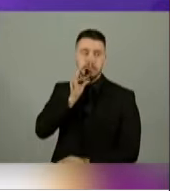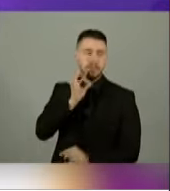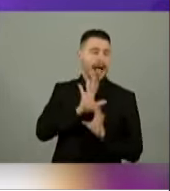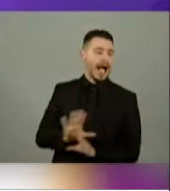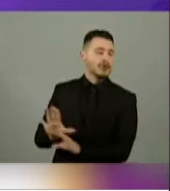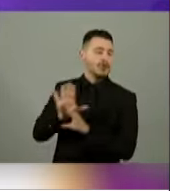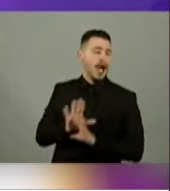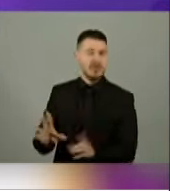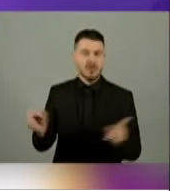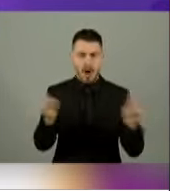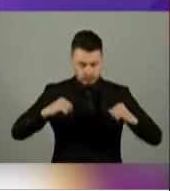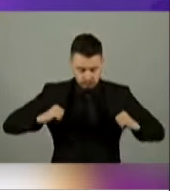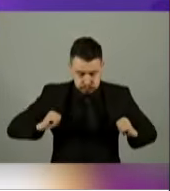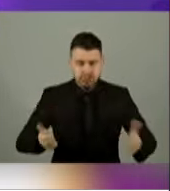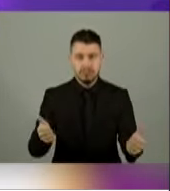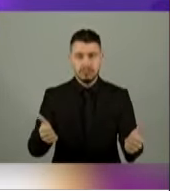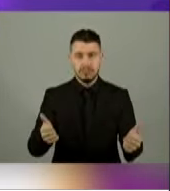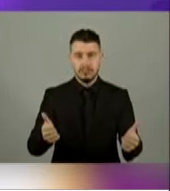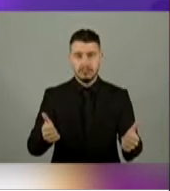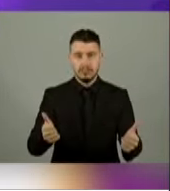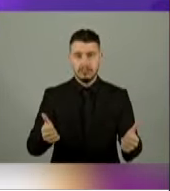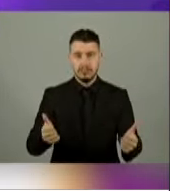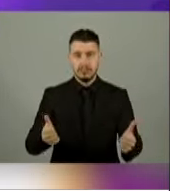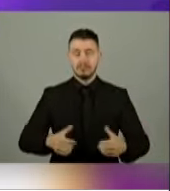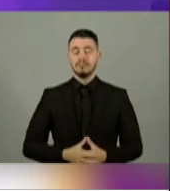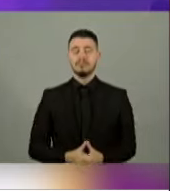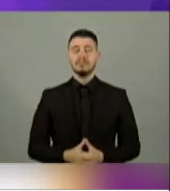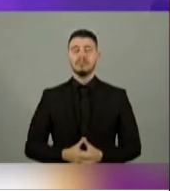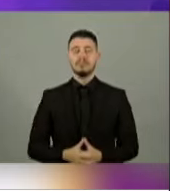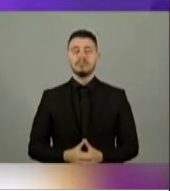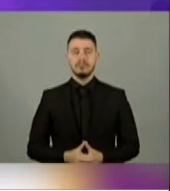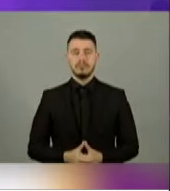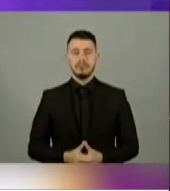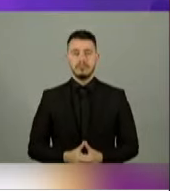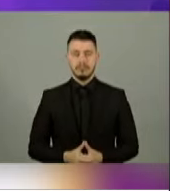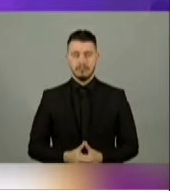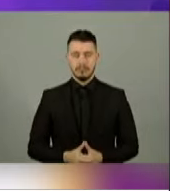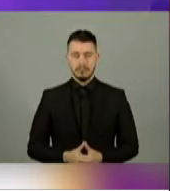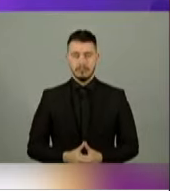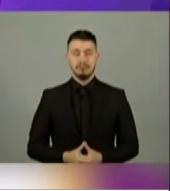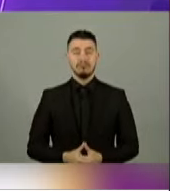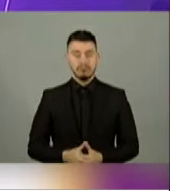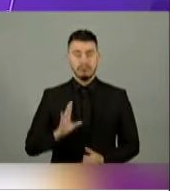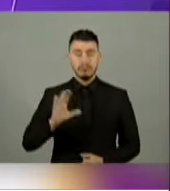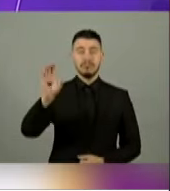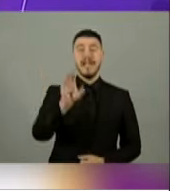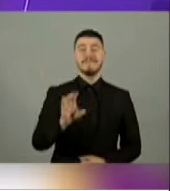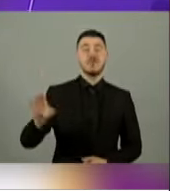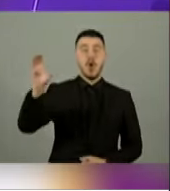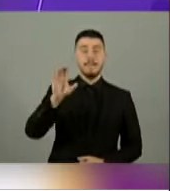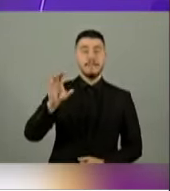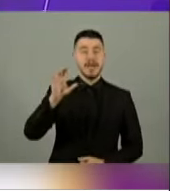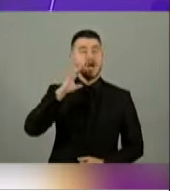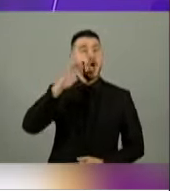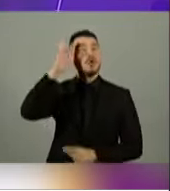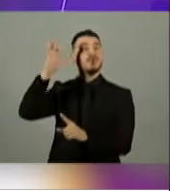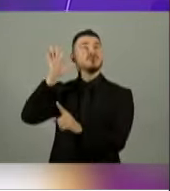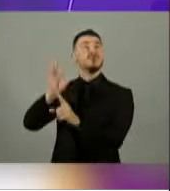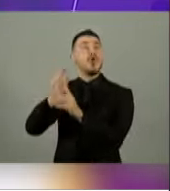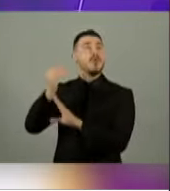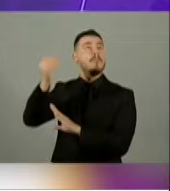να είναι τελικά η στόχευση Τσίπρα. Και αν αυτή είναι τελικά η στόχευση Τσίπρα, δηλαδή να απαξιωθεί η ηγεσία του ΣΥΡΙΖΑ, να επιταχυνθεί